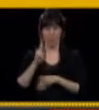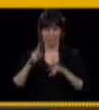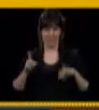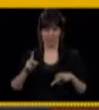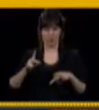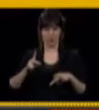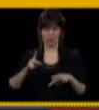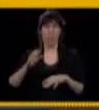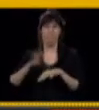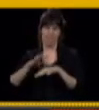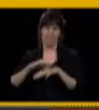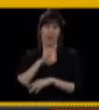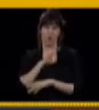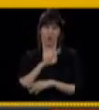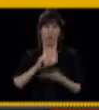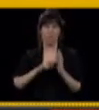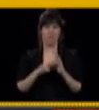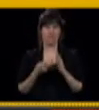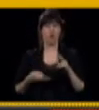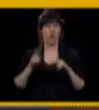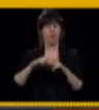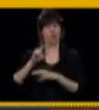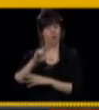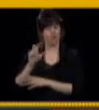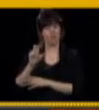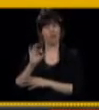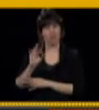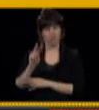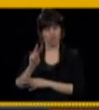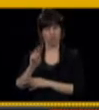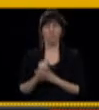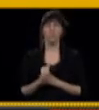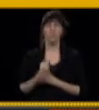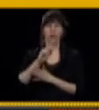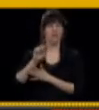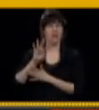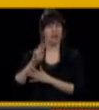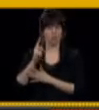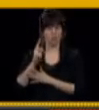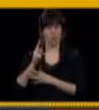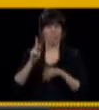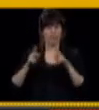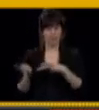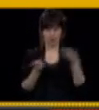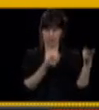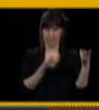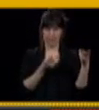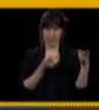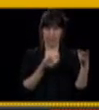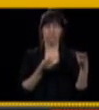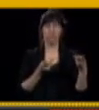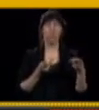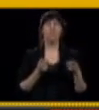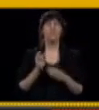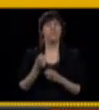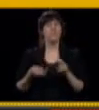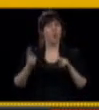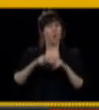de 392 en neuf cent quarante et une personnes hospitalisées c'est une augmentation de